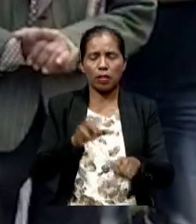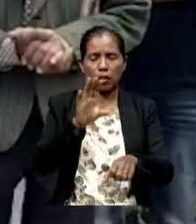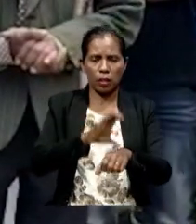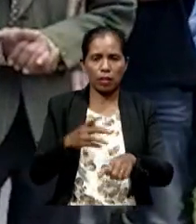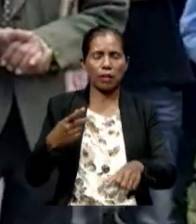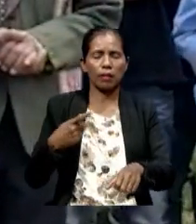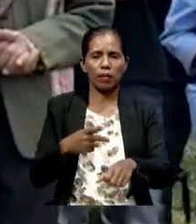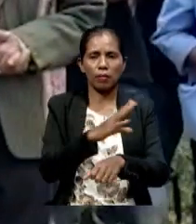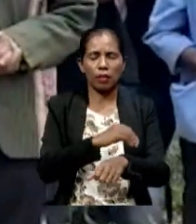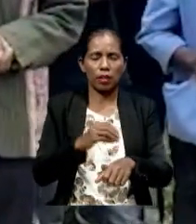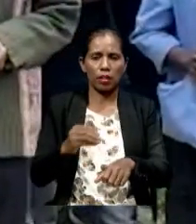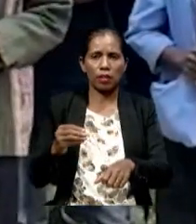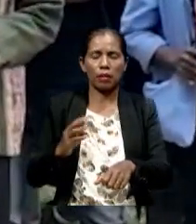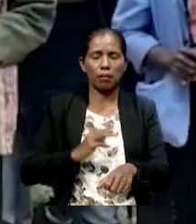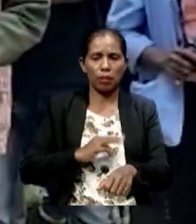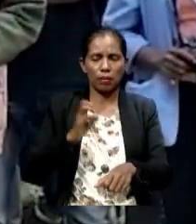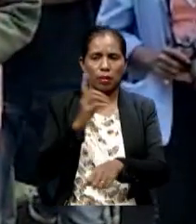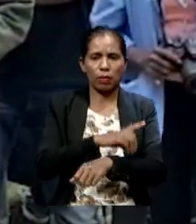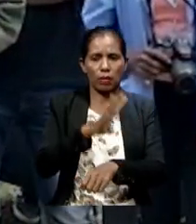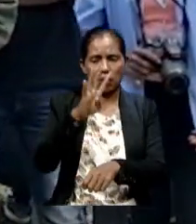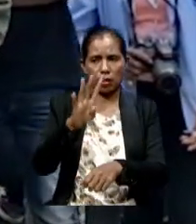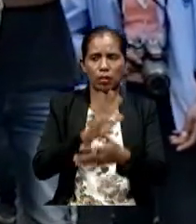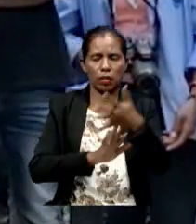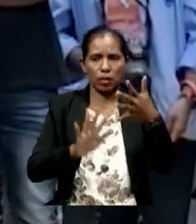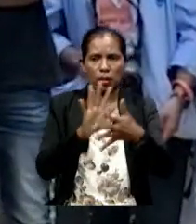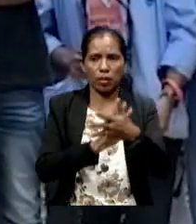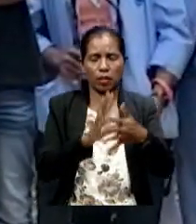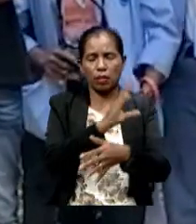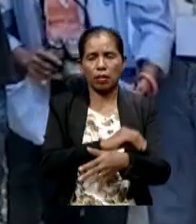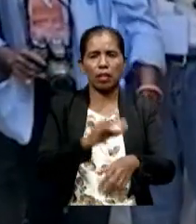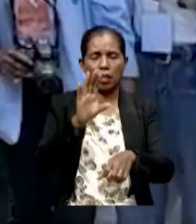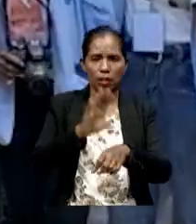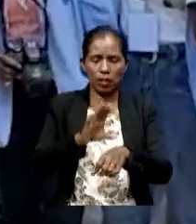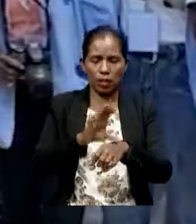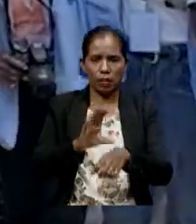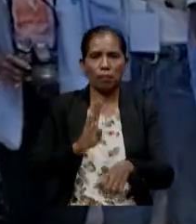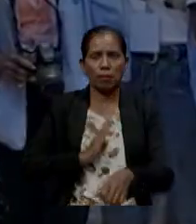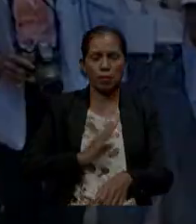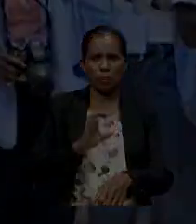Maubisi, durante lorong hat iha ambiente selebrasang padroeira parokia Maubisinian.